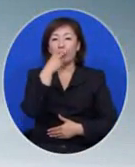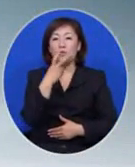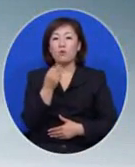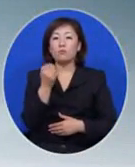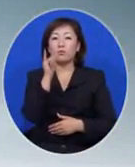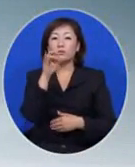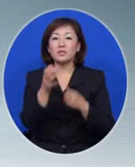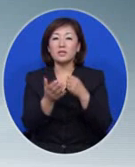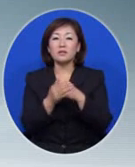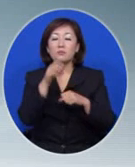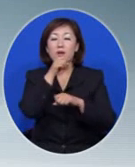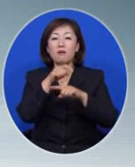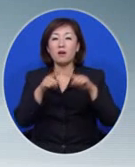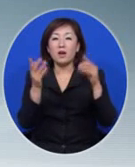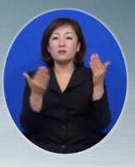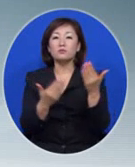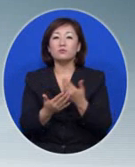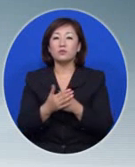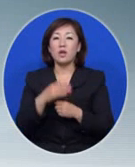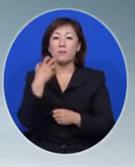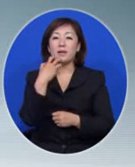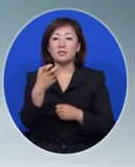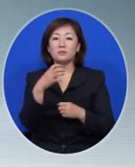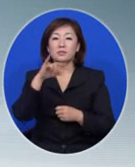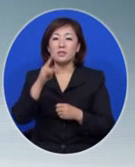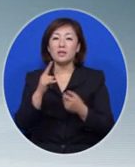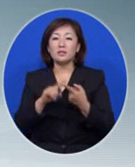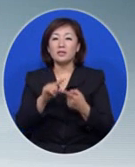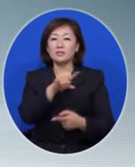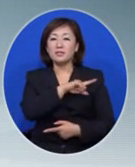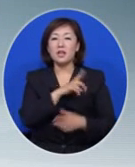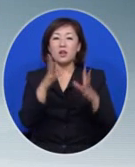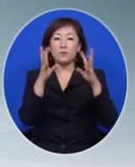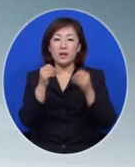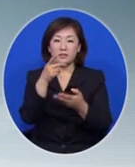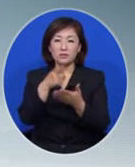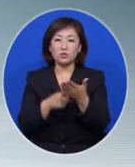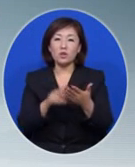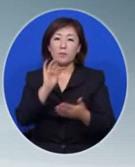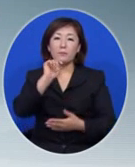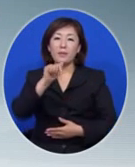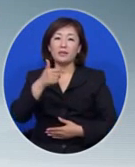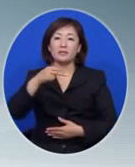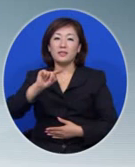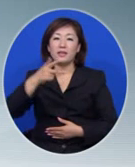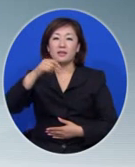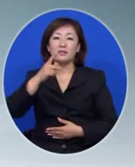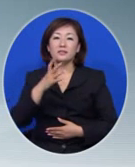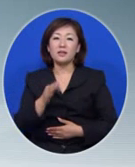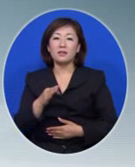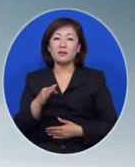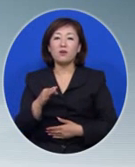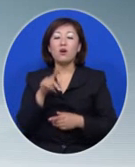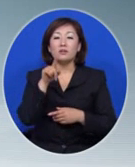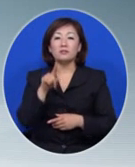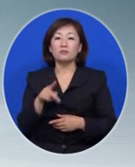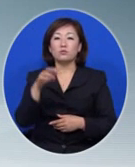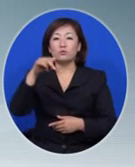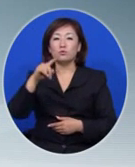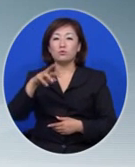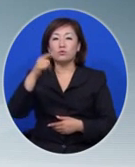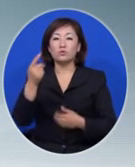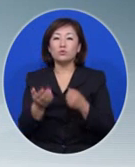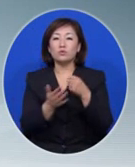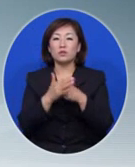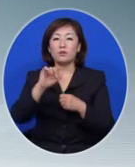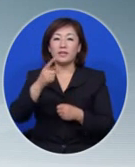건강보험공단에 따르면 지난해 80세 이상 고령 환자들이 가장 많이 한 수술은 백내장이고 척추 수술과 내시경